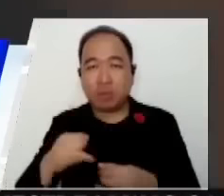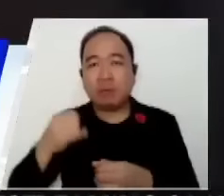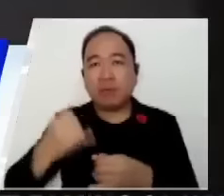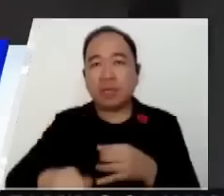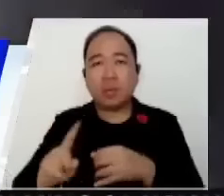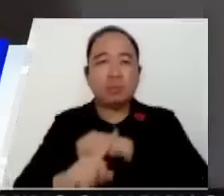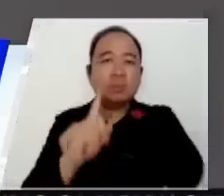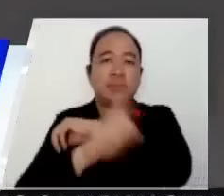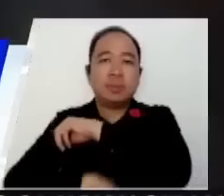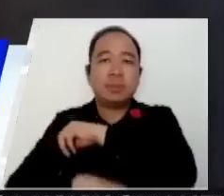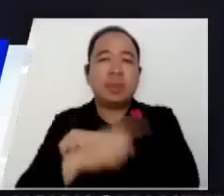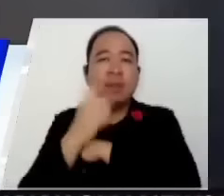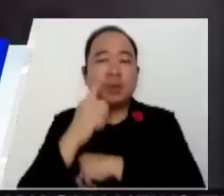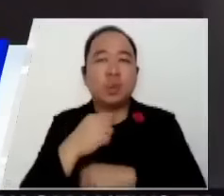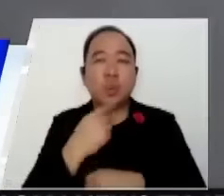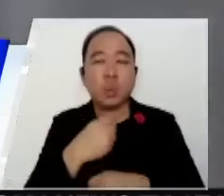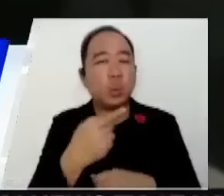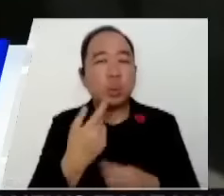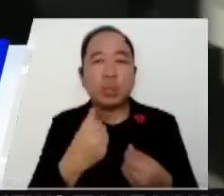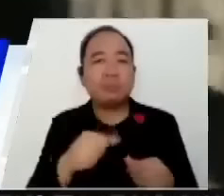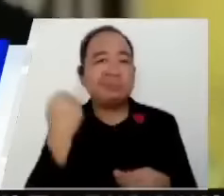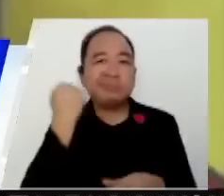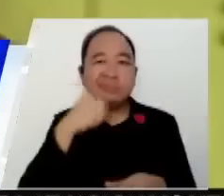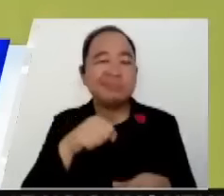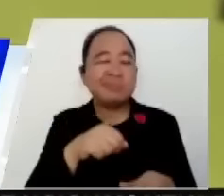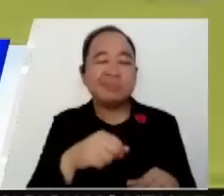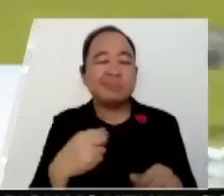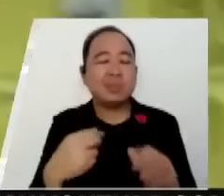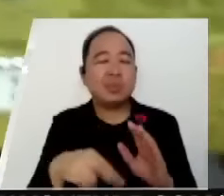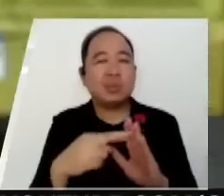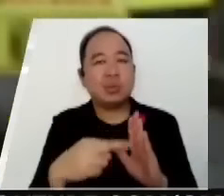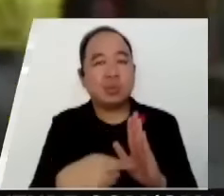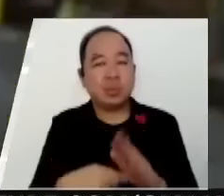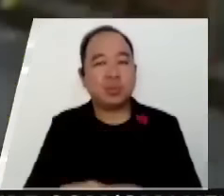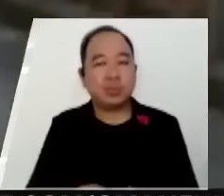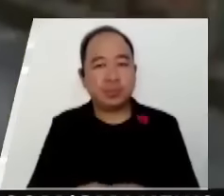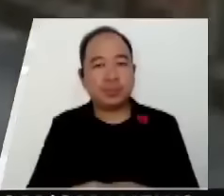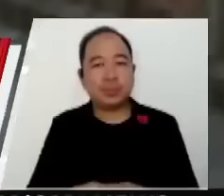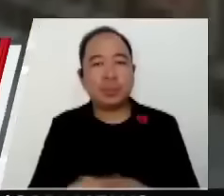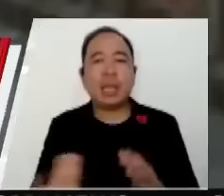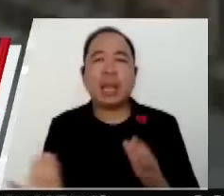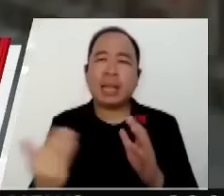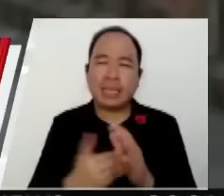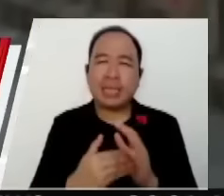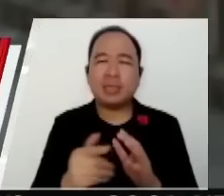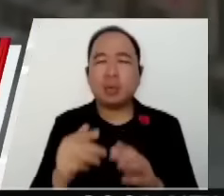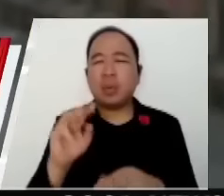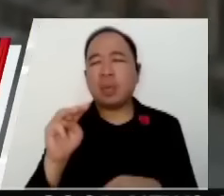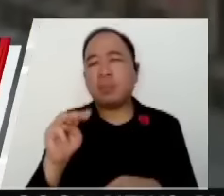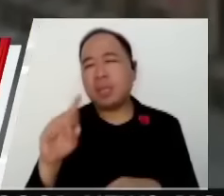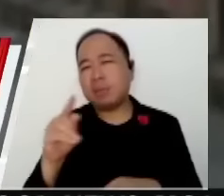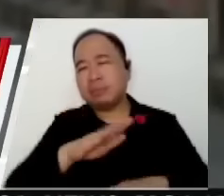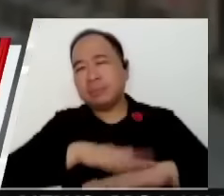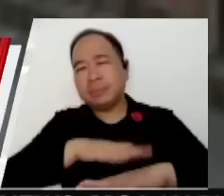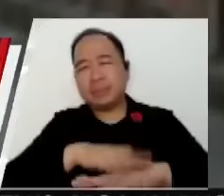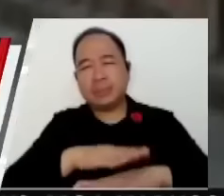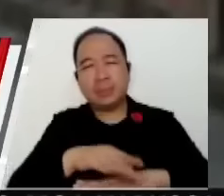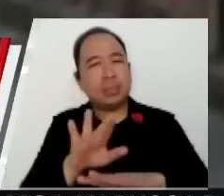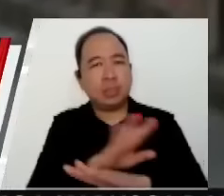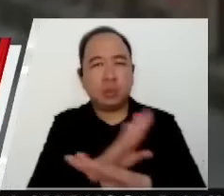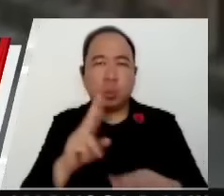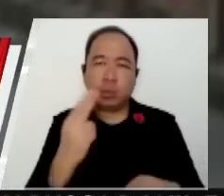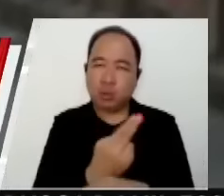ipapataw sa mga mapatutunayang lumabag sa batas. Paulit-ulit na paalala ng mga otoridad, huwag na huwag po kayong daraan dito sa